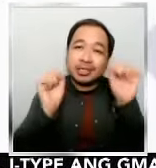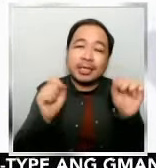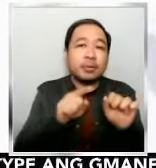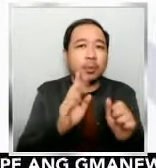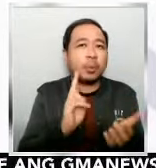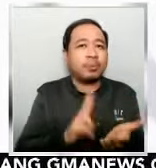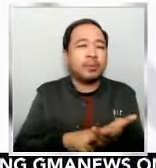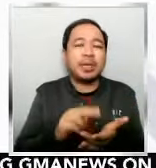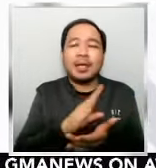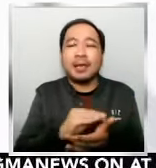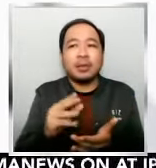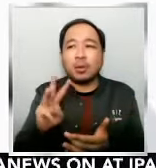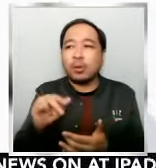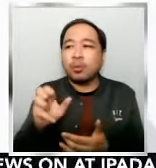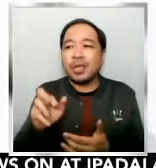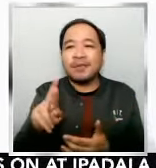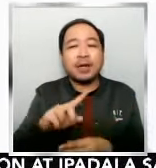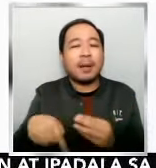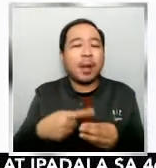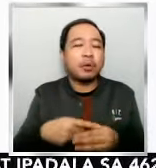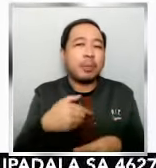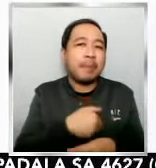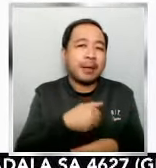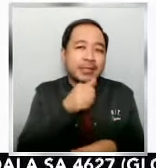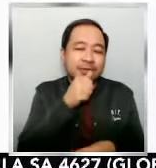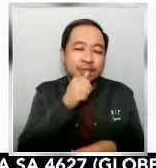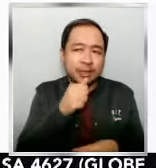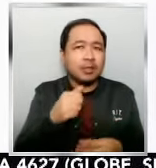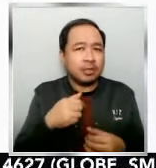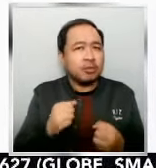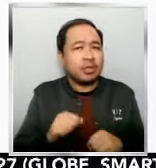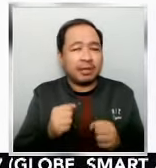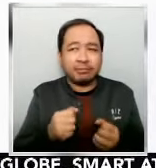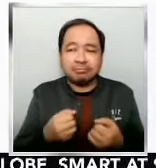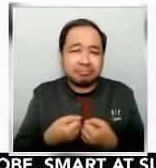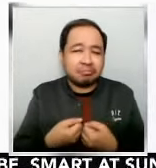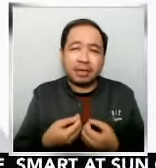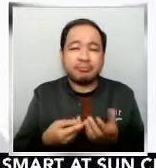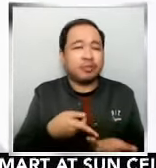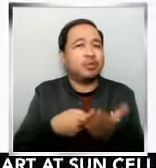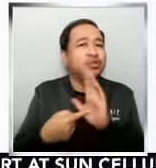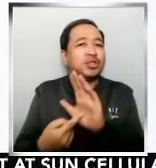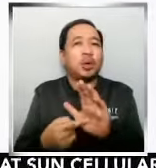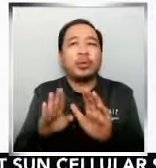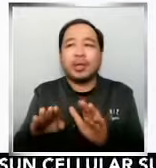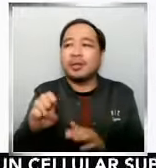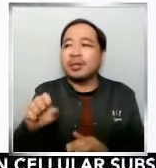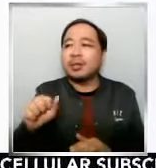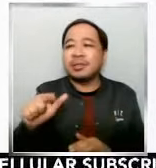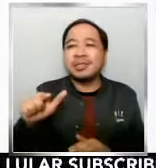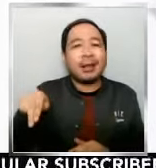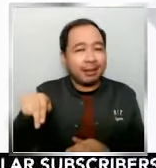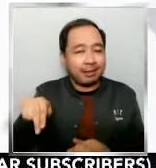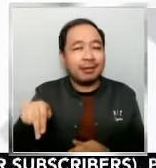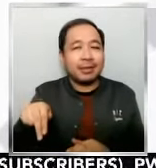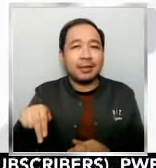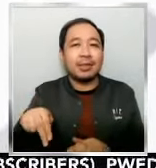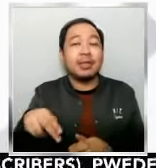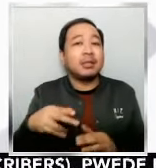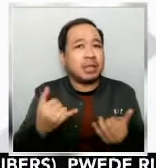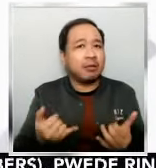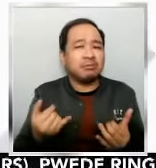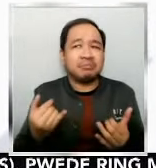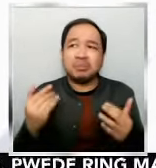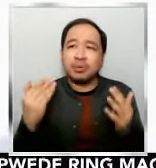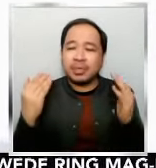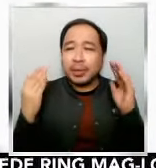waiver sa bank secrecy. Ilalahad daw niya pati ang kanyang statement of assets and liabilities o SALIN. Inaasahan na rin daw na marami ang maaaresto sa